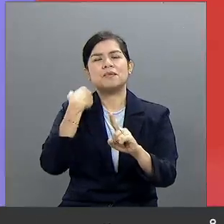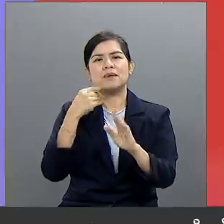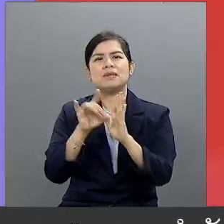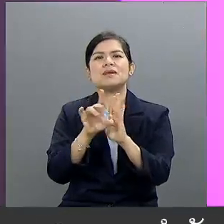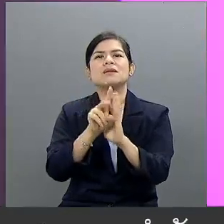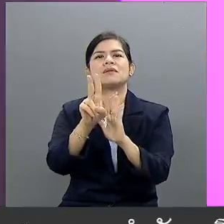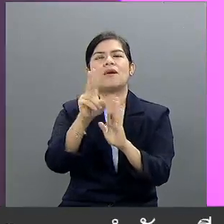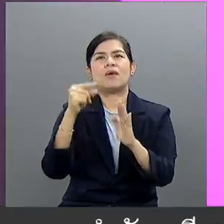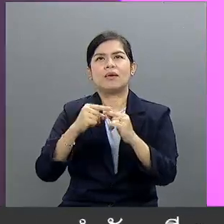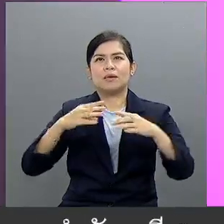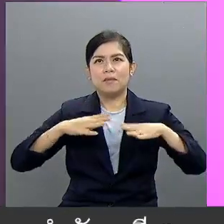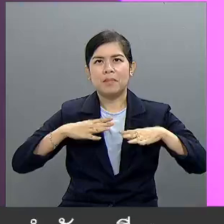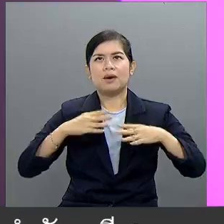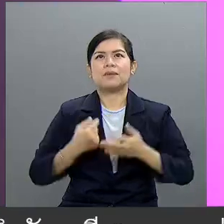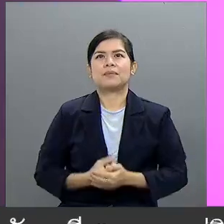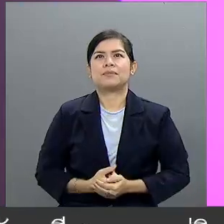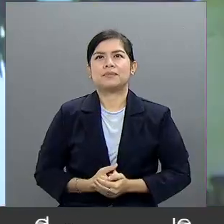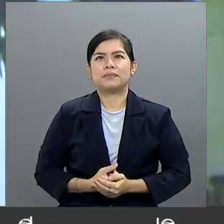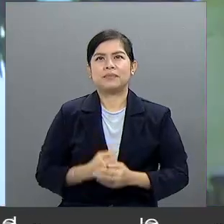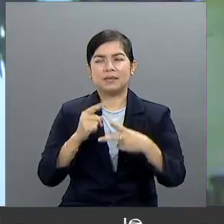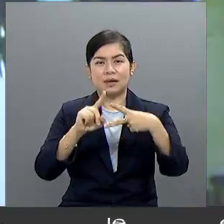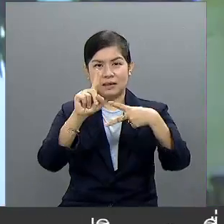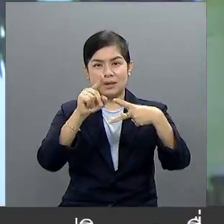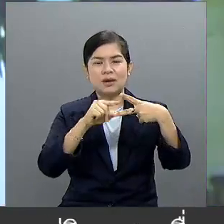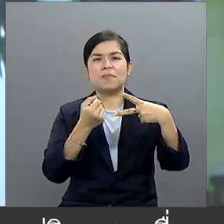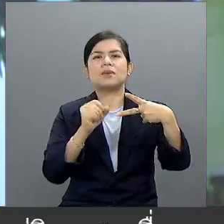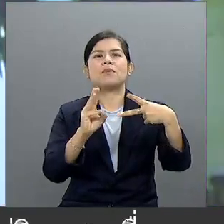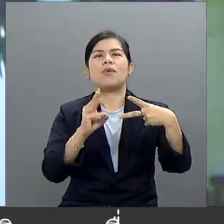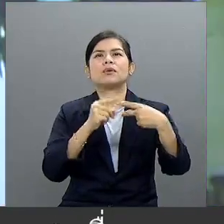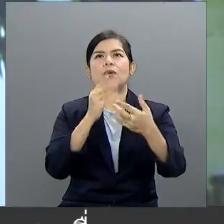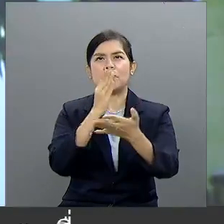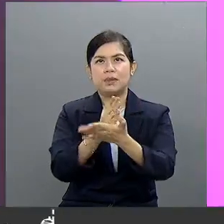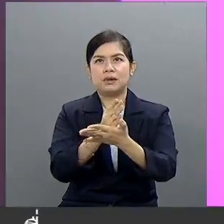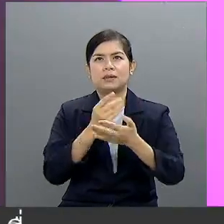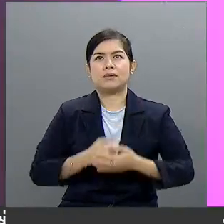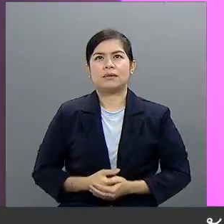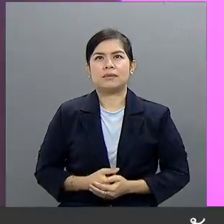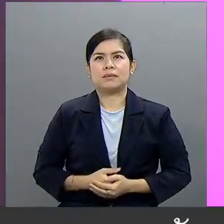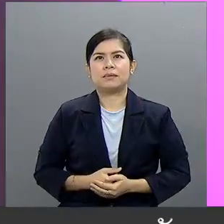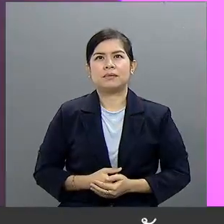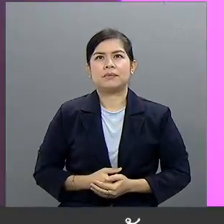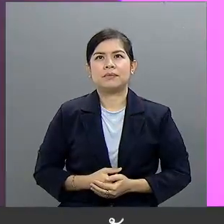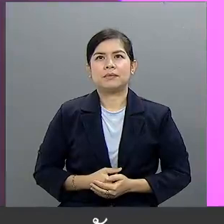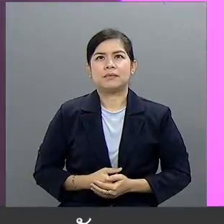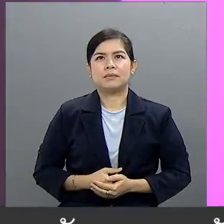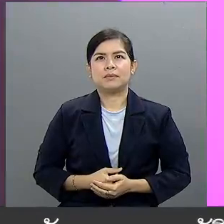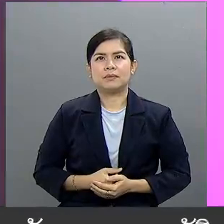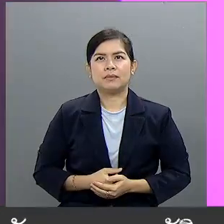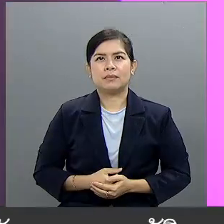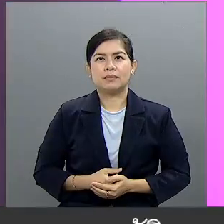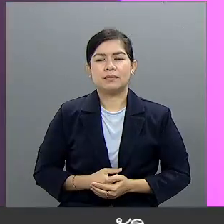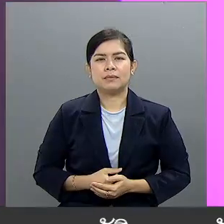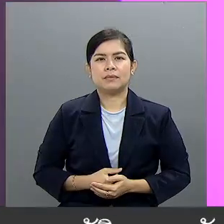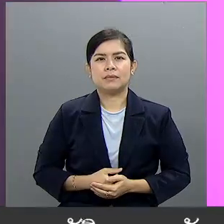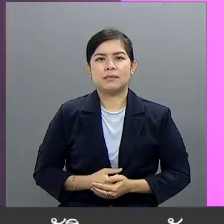ก็พักเดือนละ2ครั้ง ใช่ ครับทำไมเหรอ จะไม่ดูปกติเพราะพี่นี่แหละจริงๆพูดตรงๆเลย ดูออกเลยนะครับพา